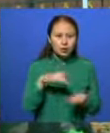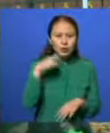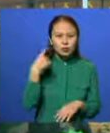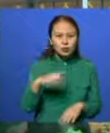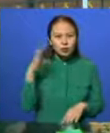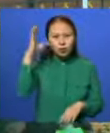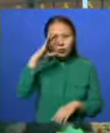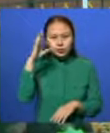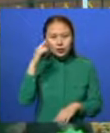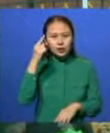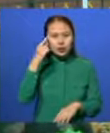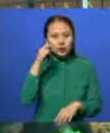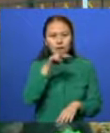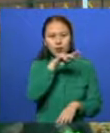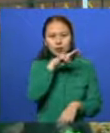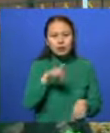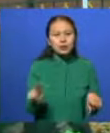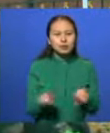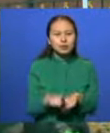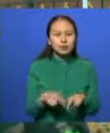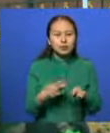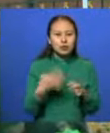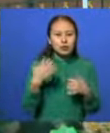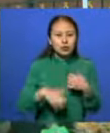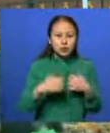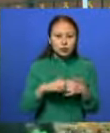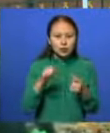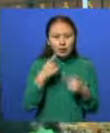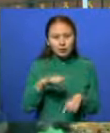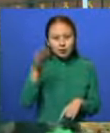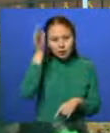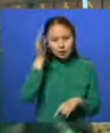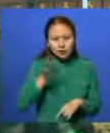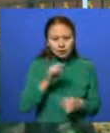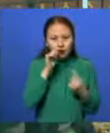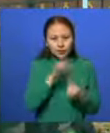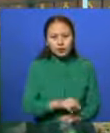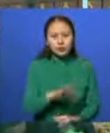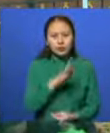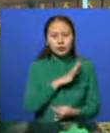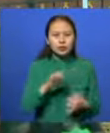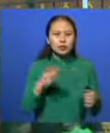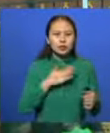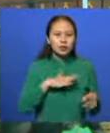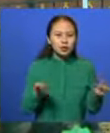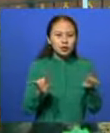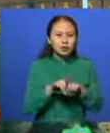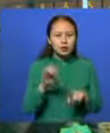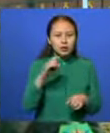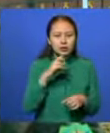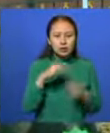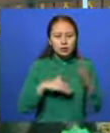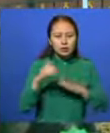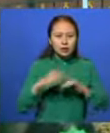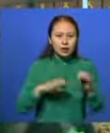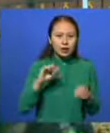тәжік, қырғыз және корей ұлтының өкілдері ортақ жау неміс басқыншыларына қарсы күресті. Бізде тәжік-ауған шекарасындағы